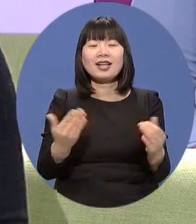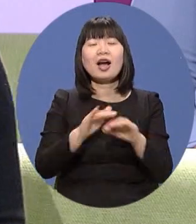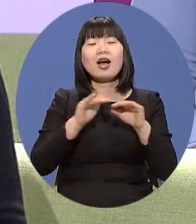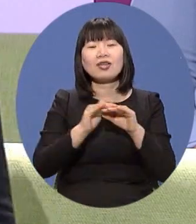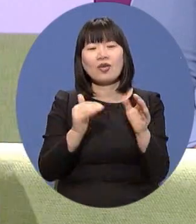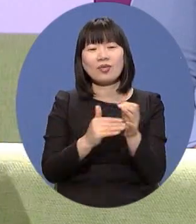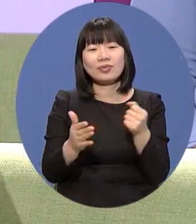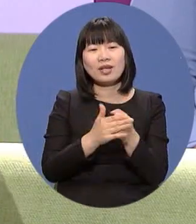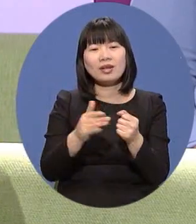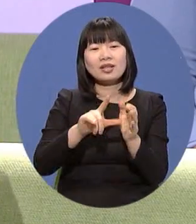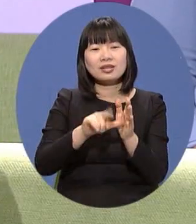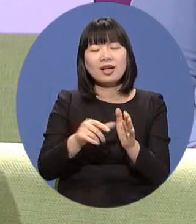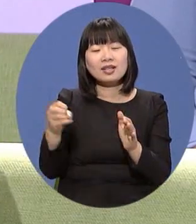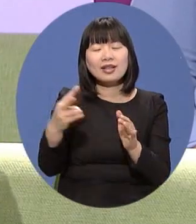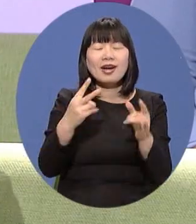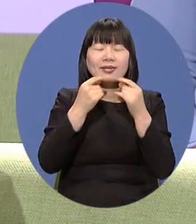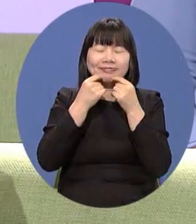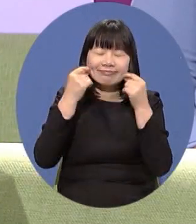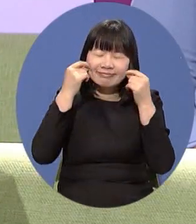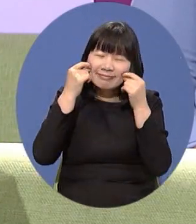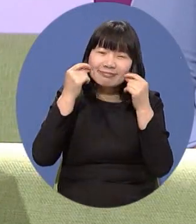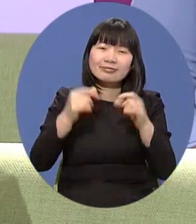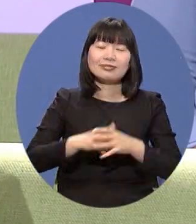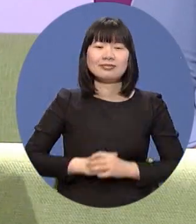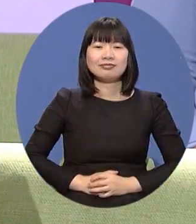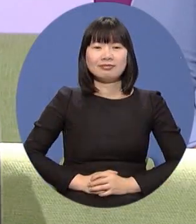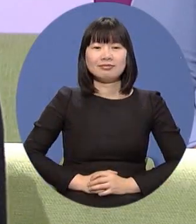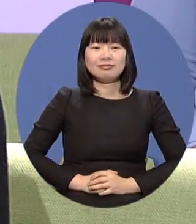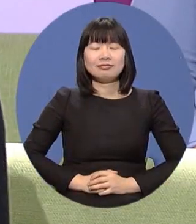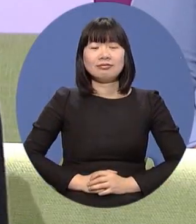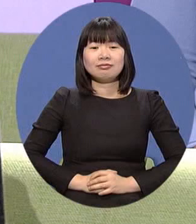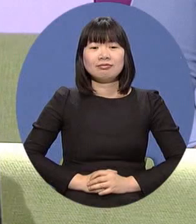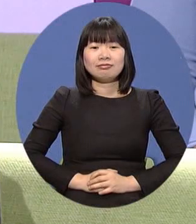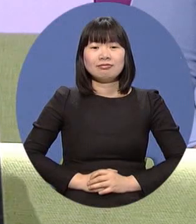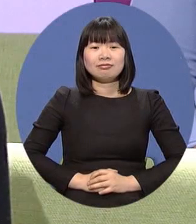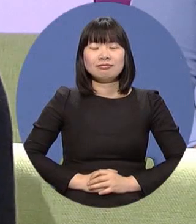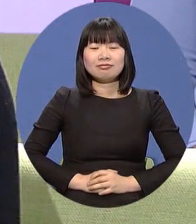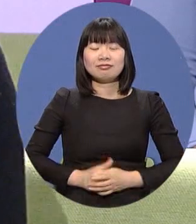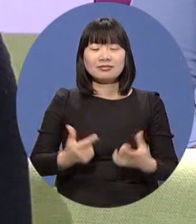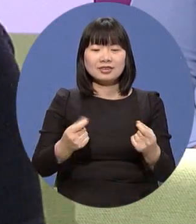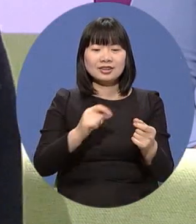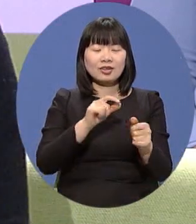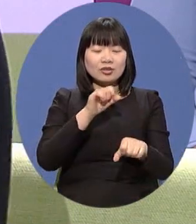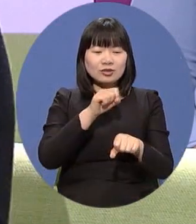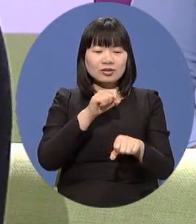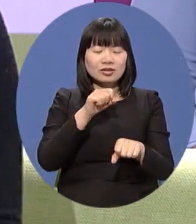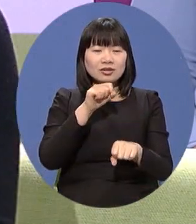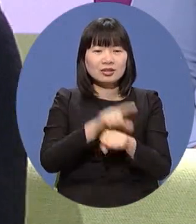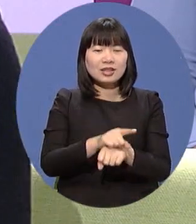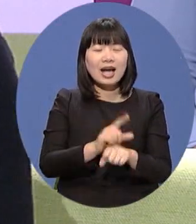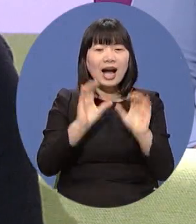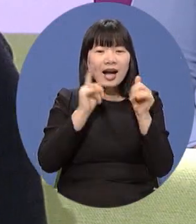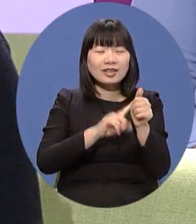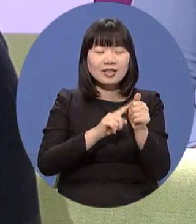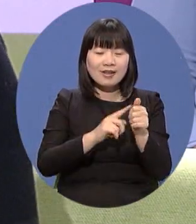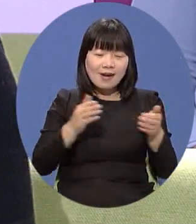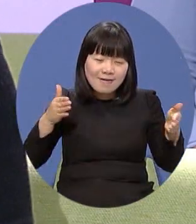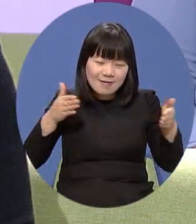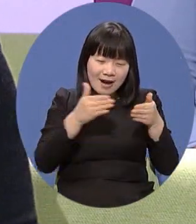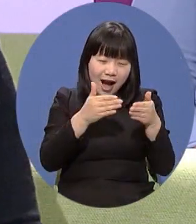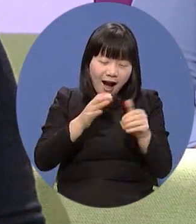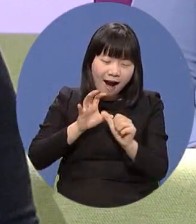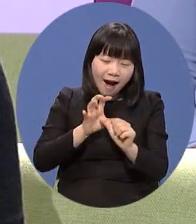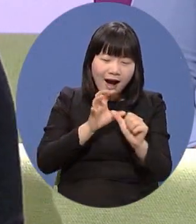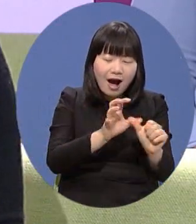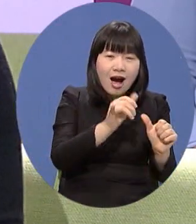해결이 되니까 그때 다시 미소를 짓는 거죠. 그래서 이런 아이는 막 코너로 밀게